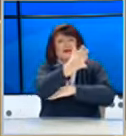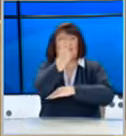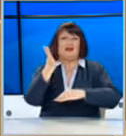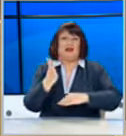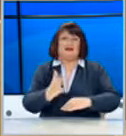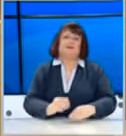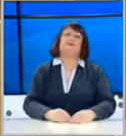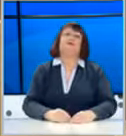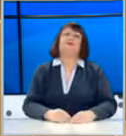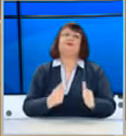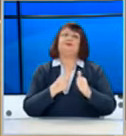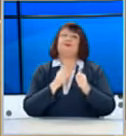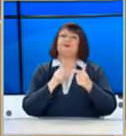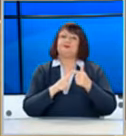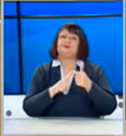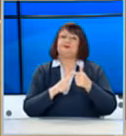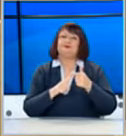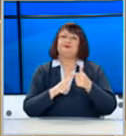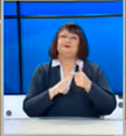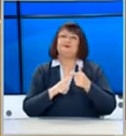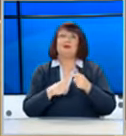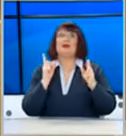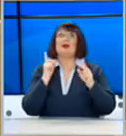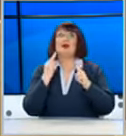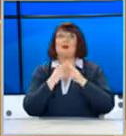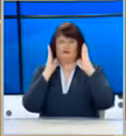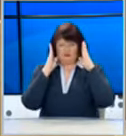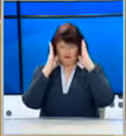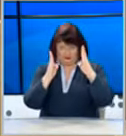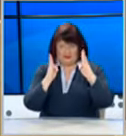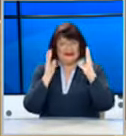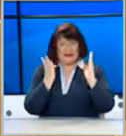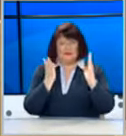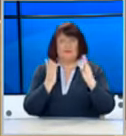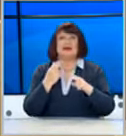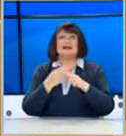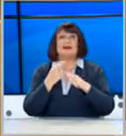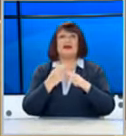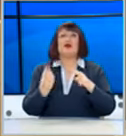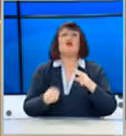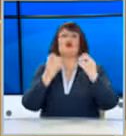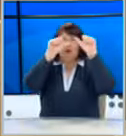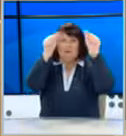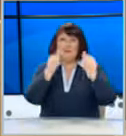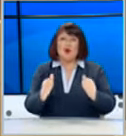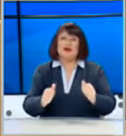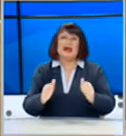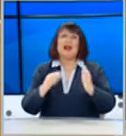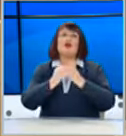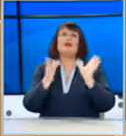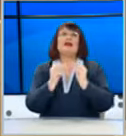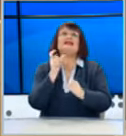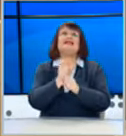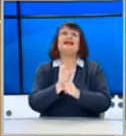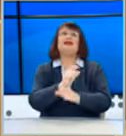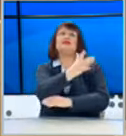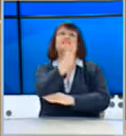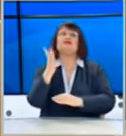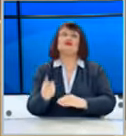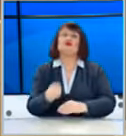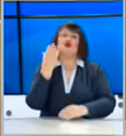Δεύτερον, άξονα σημαντικός περιλαμβάνει νέο μοντέλο δασικής υπηρεσίας με